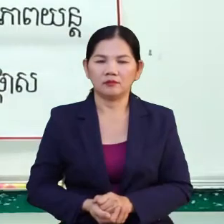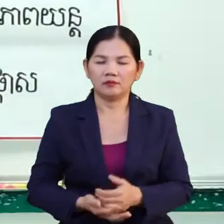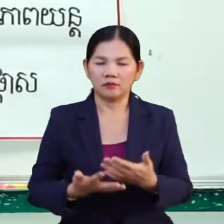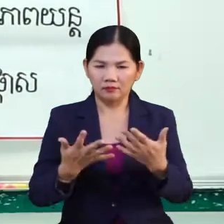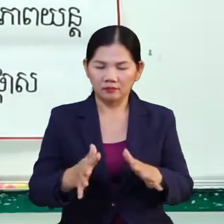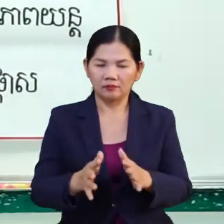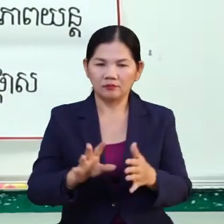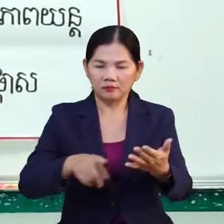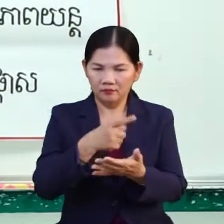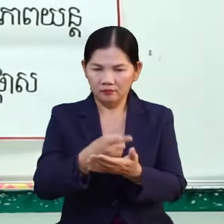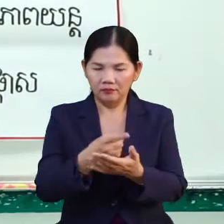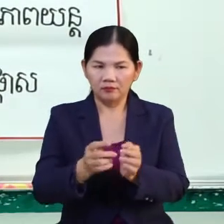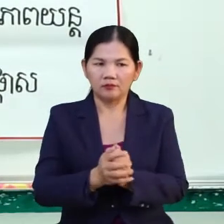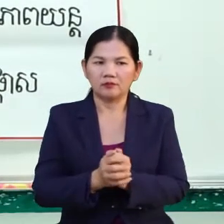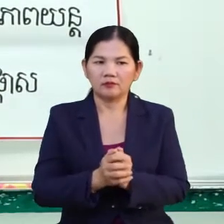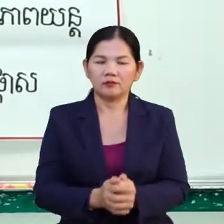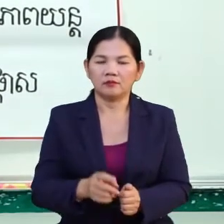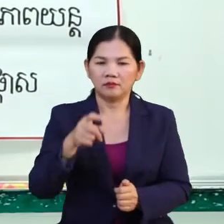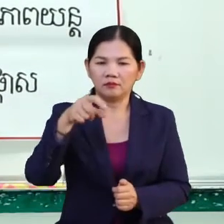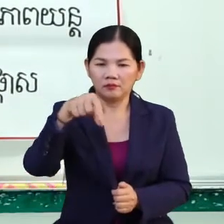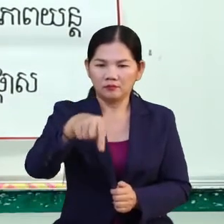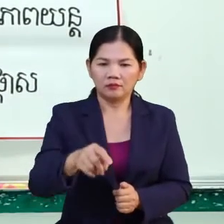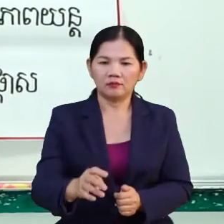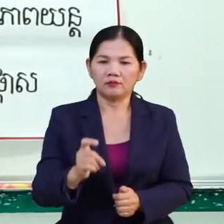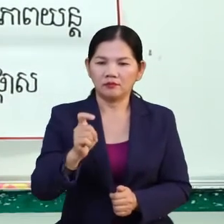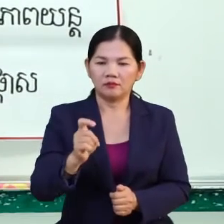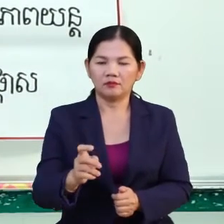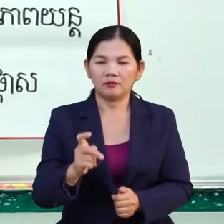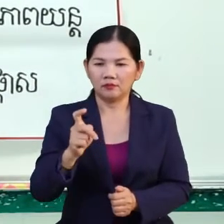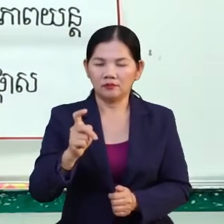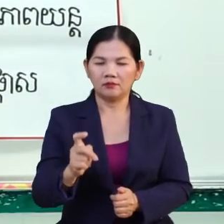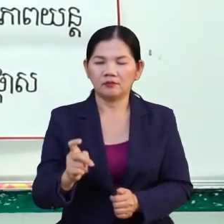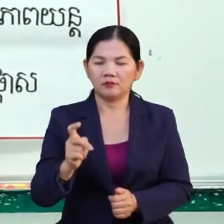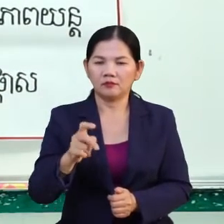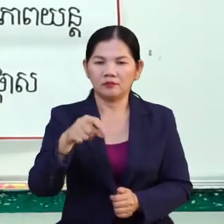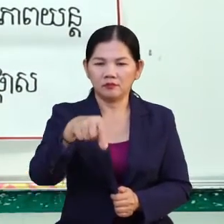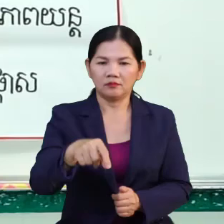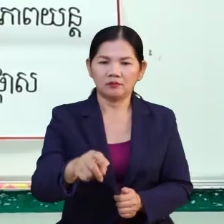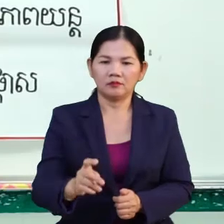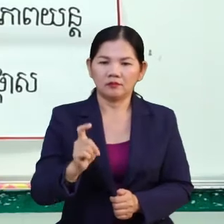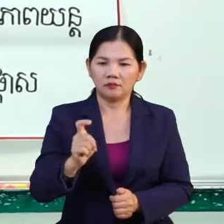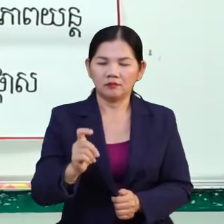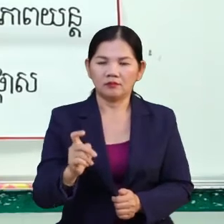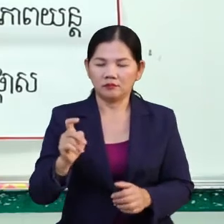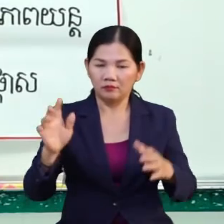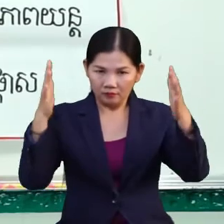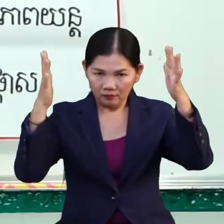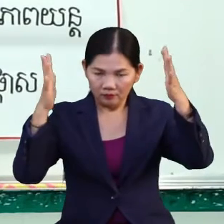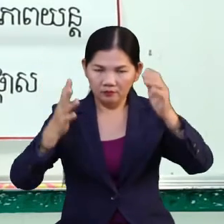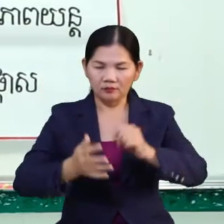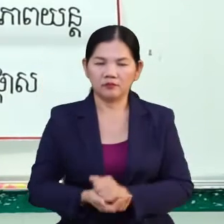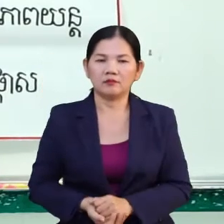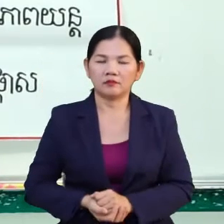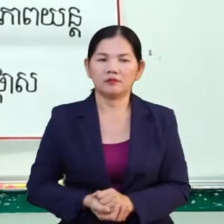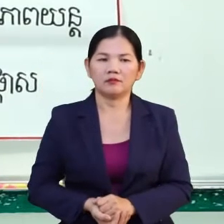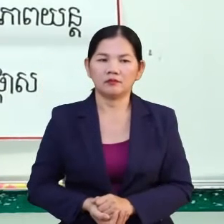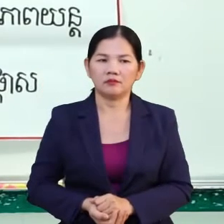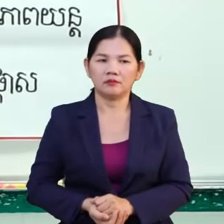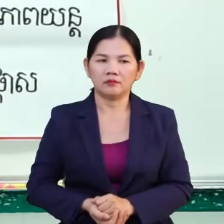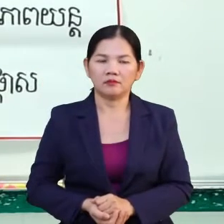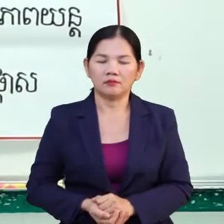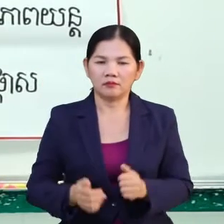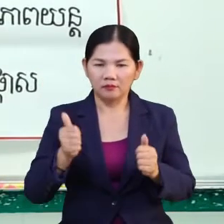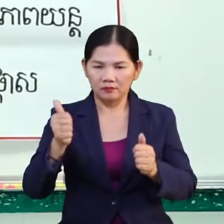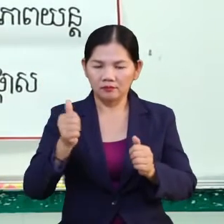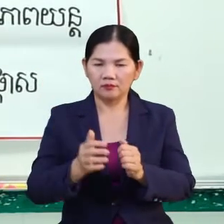បានចូលរួមឆ្លើយនៅចំណុចកខនិងករួចរាល់ហើយណាកូនណាចាតែដៃសរសើរខ្លួនឯងទាំងអស់គ្នាអូយប៉ាកាយ